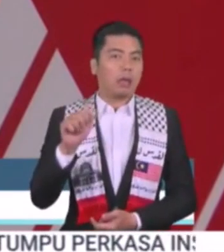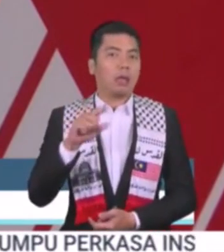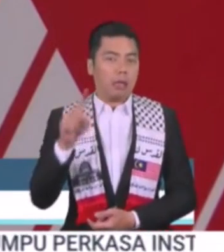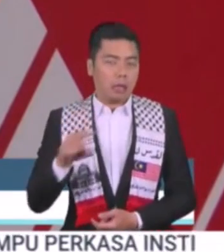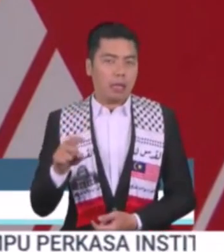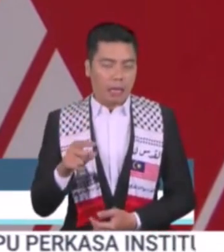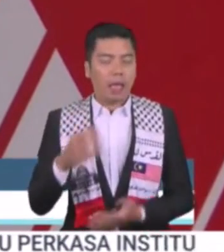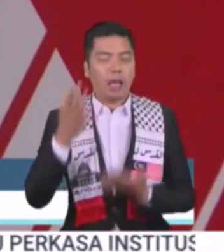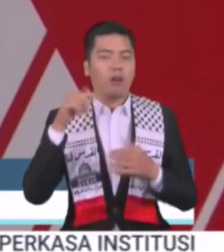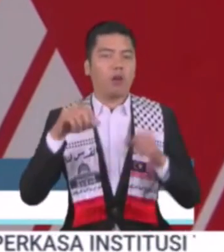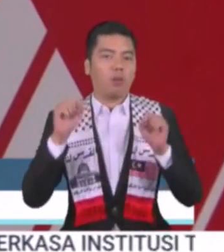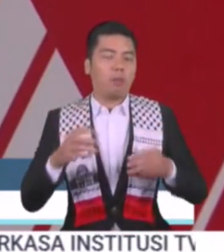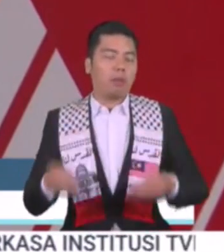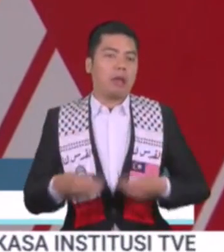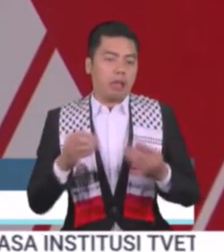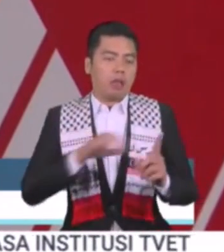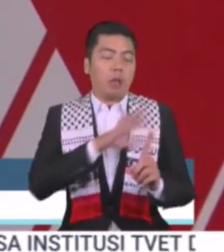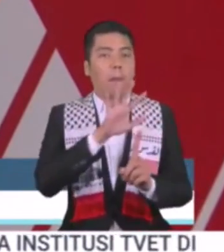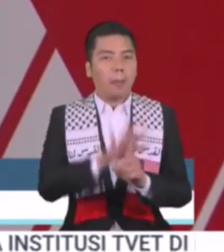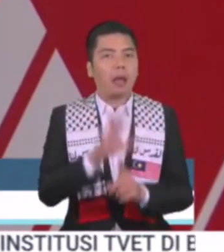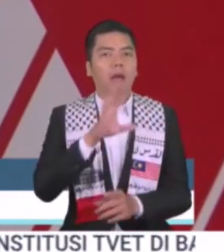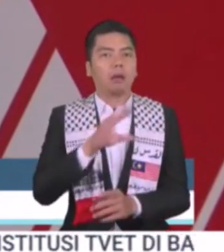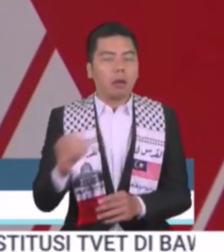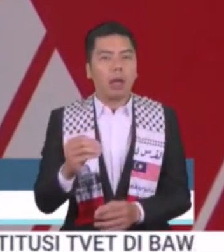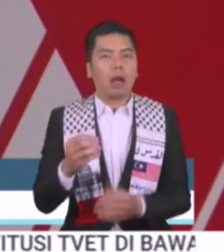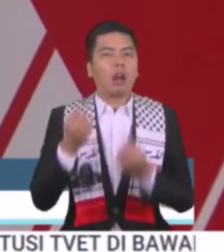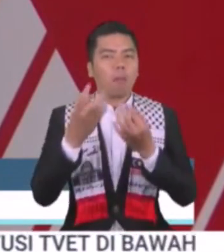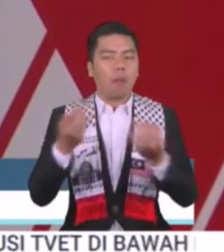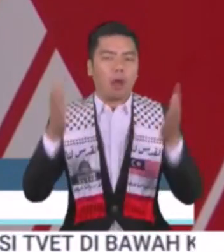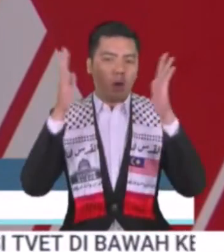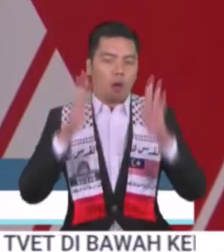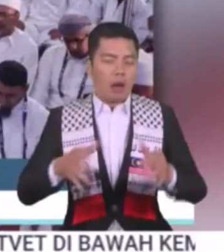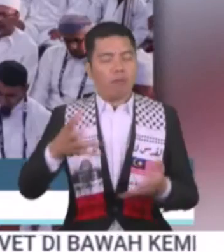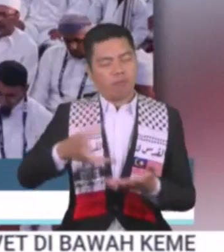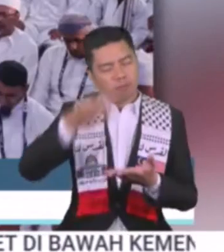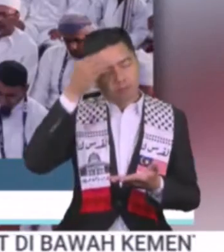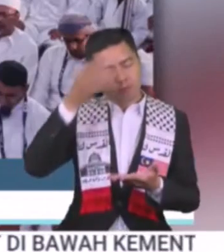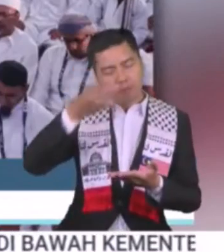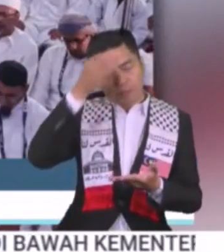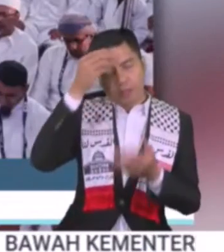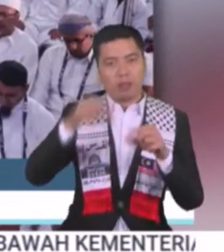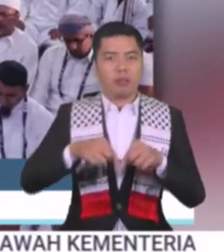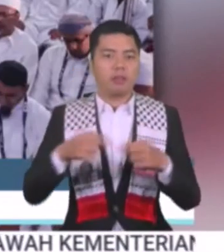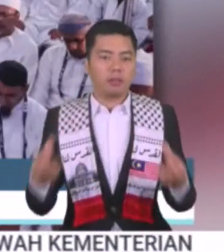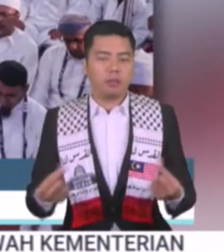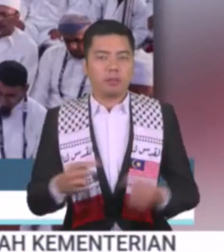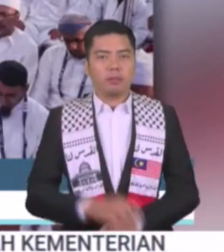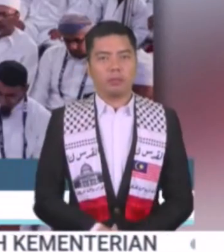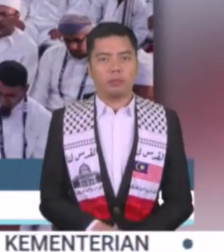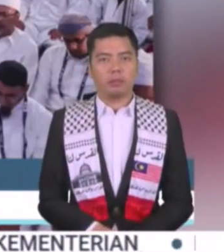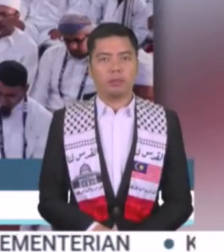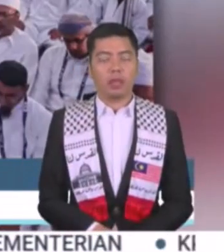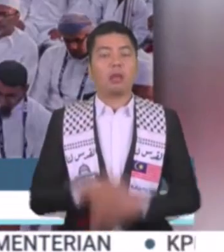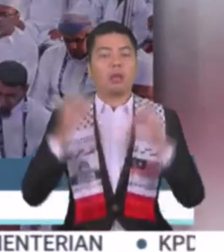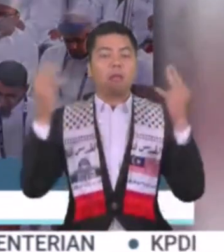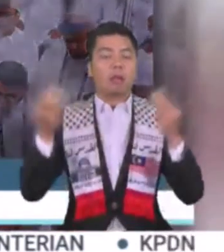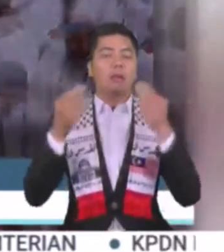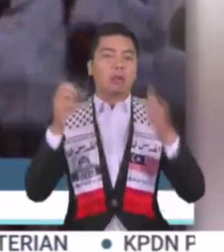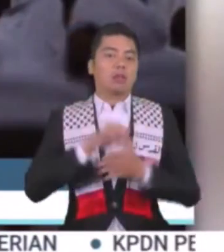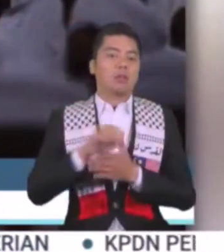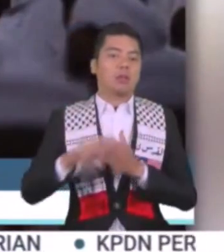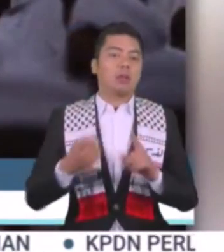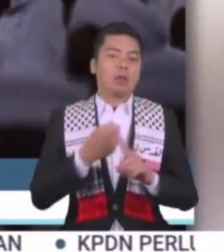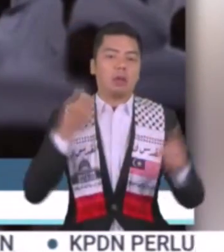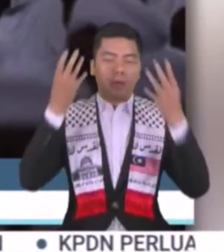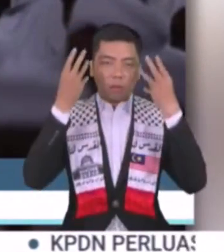mengharapkan impak ini bahawa ramai lagi yang akan hafal Quran di Malaysia ini. Majlis yang bakal disempurnakan oleh